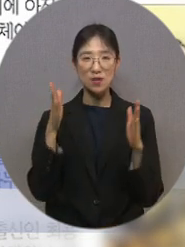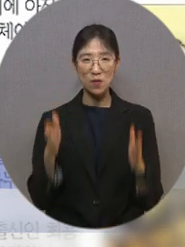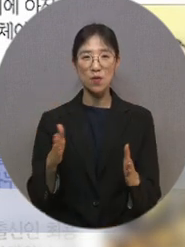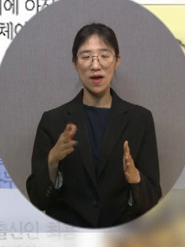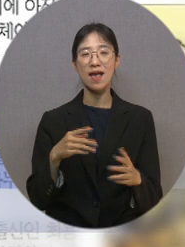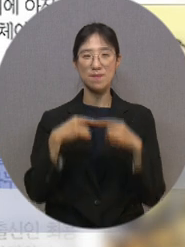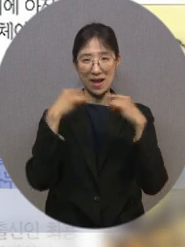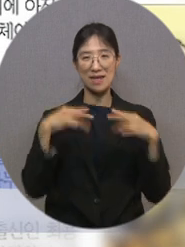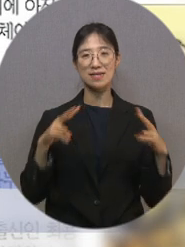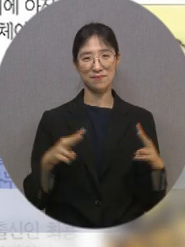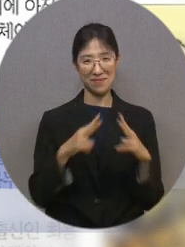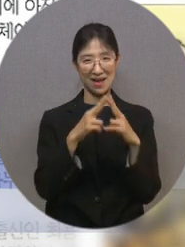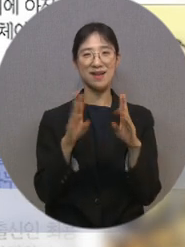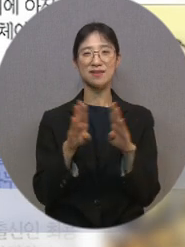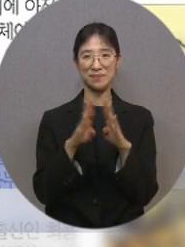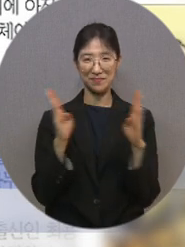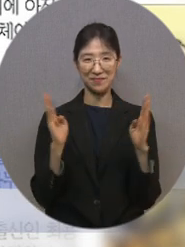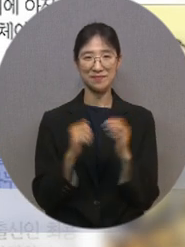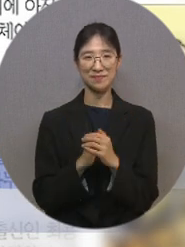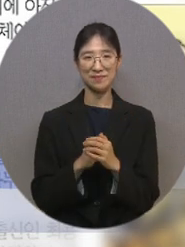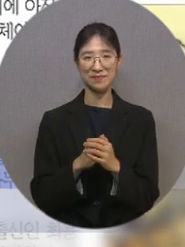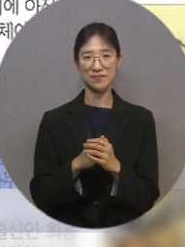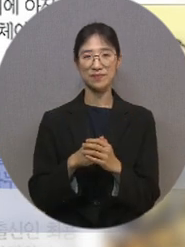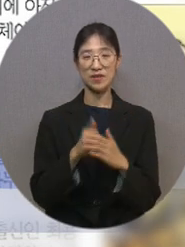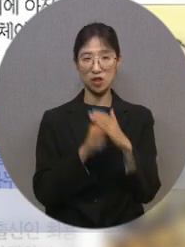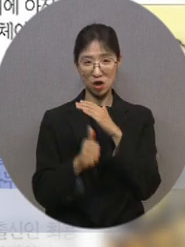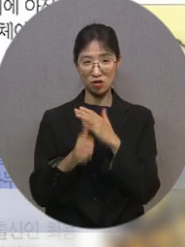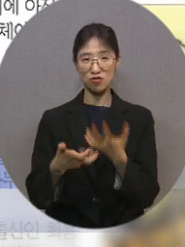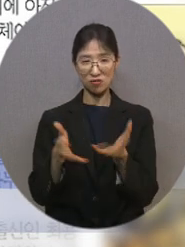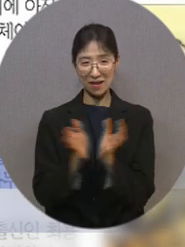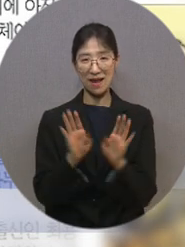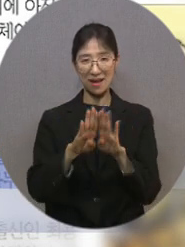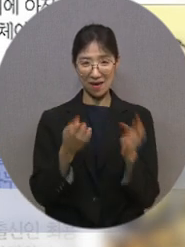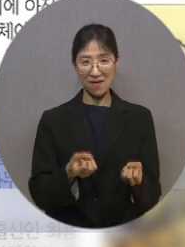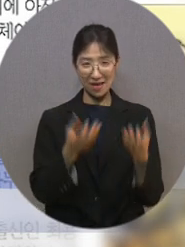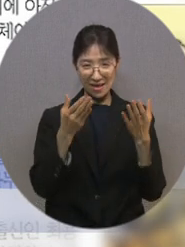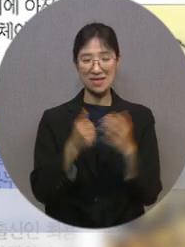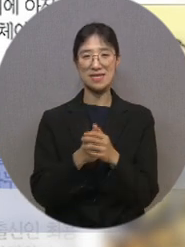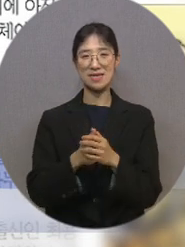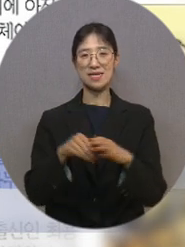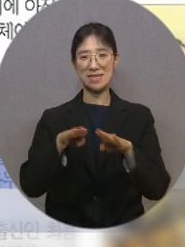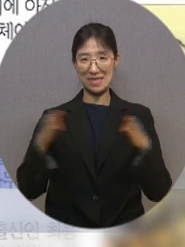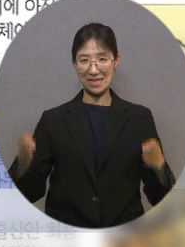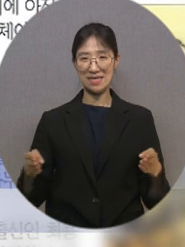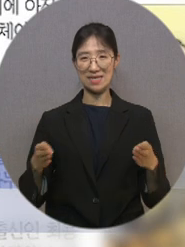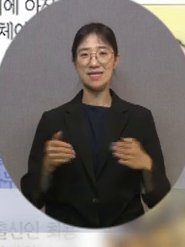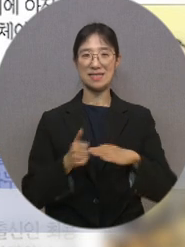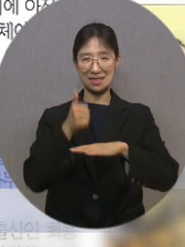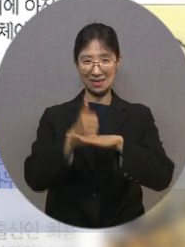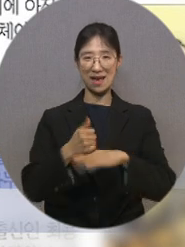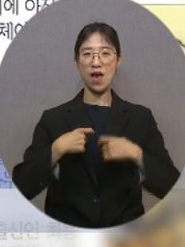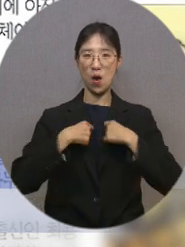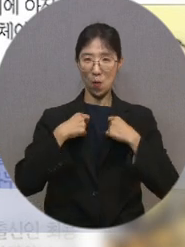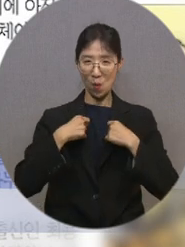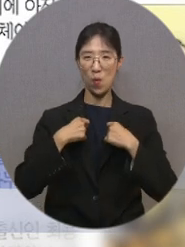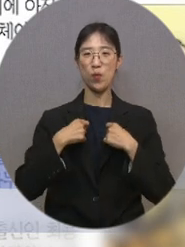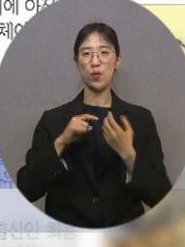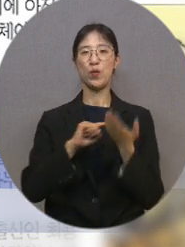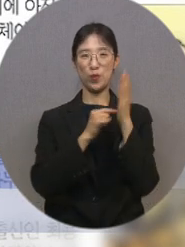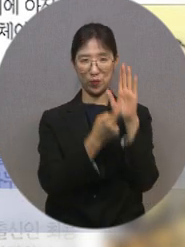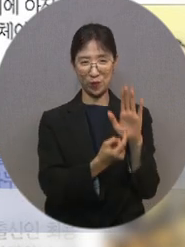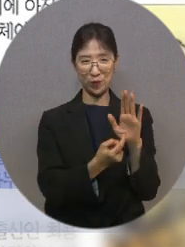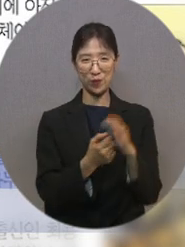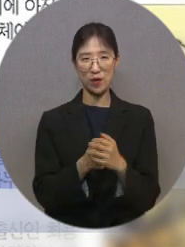프랑스 파리에서 열리는데요. 이날 선수단은 개회식과 시상대에서 입을 단복과 시상복을